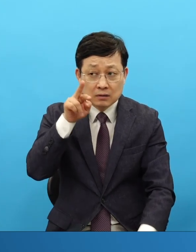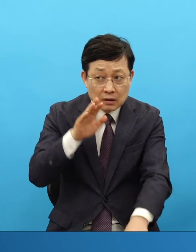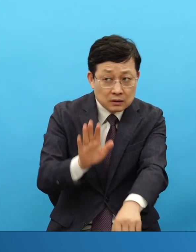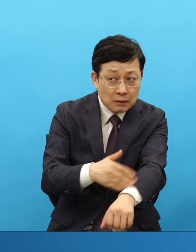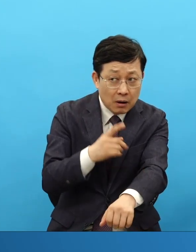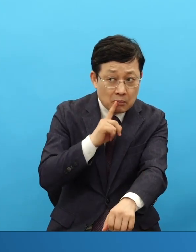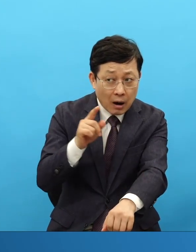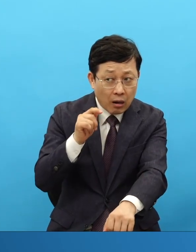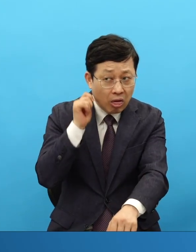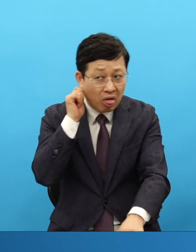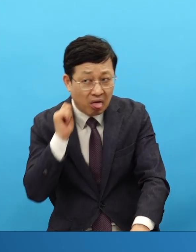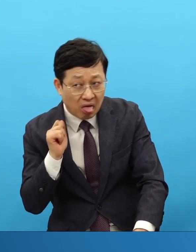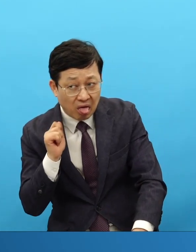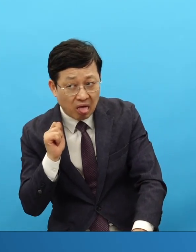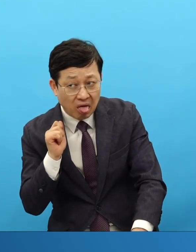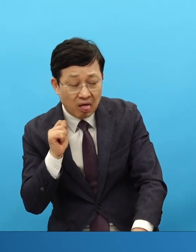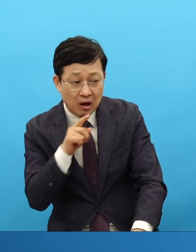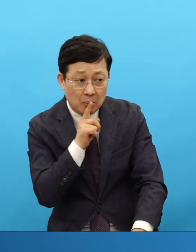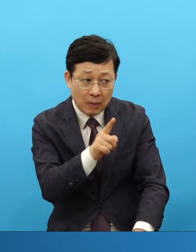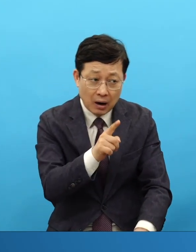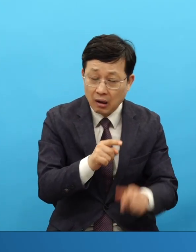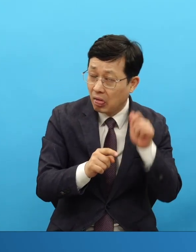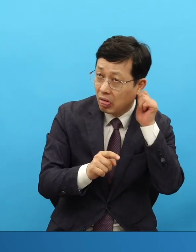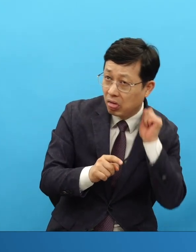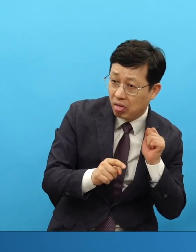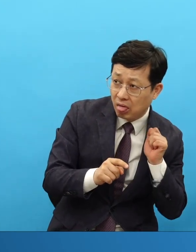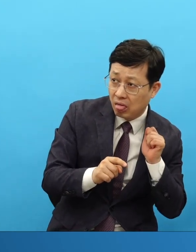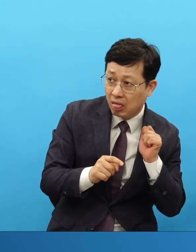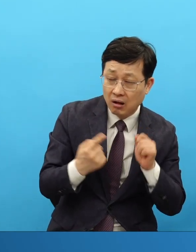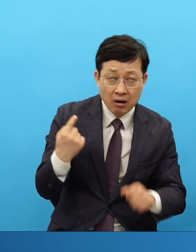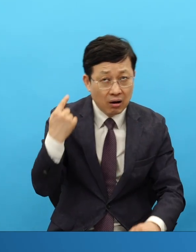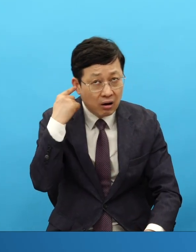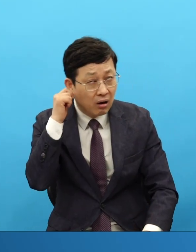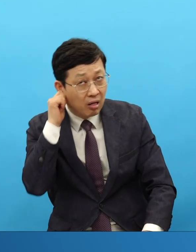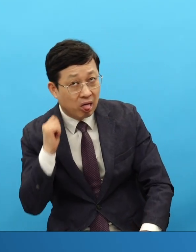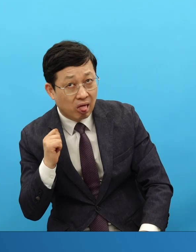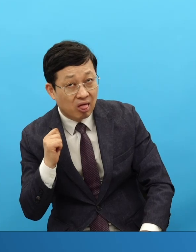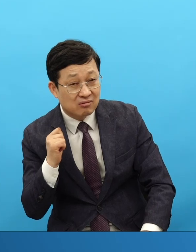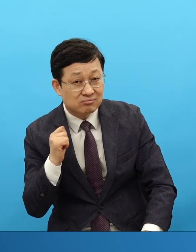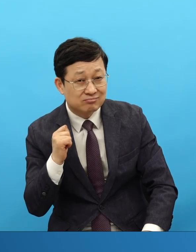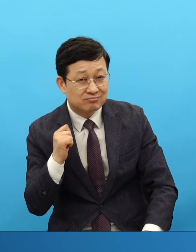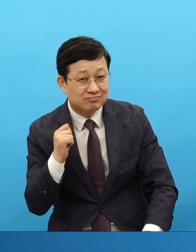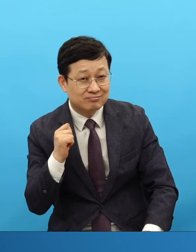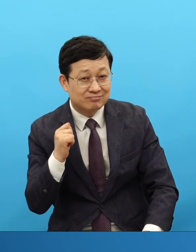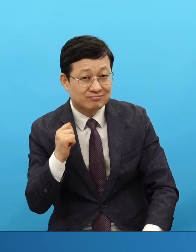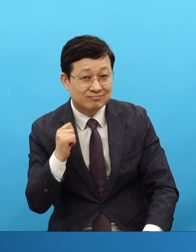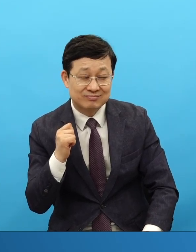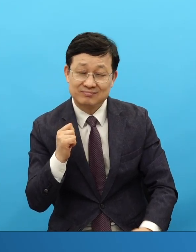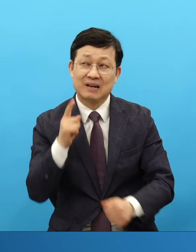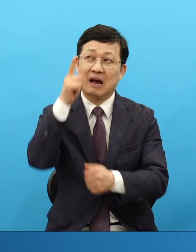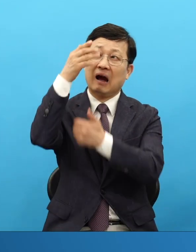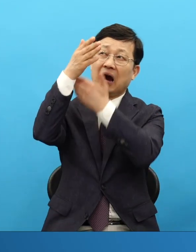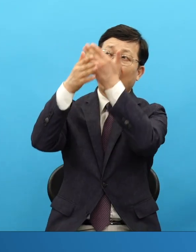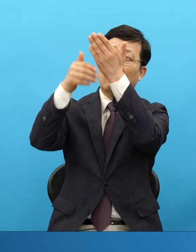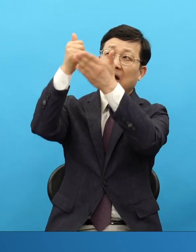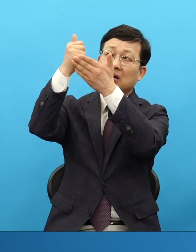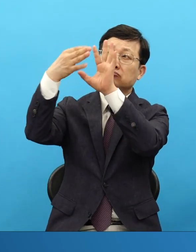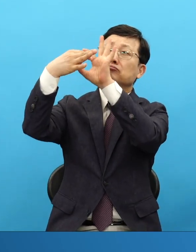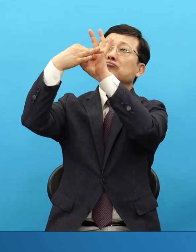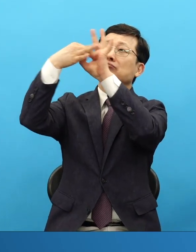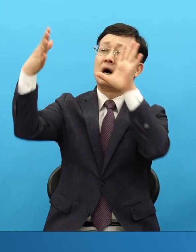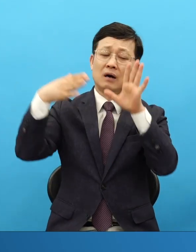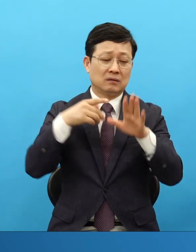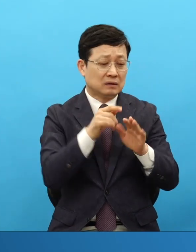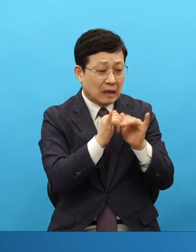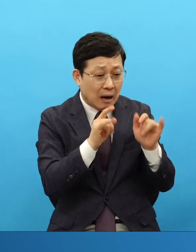They listen to the incorrect 이 words. 소리 듣고 They listen to 저 this 소리 듣고 and that. 전혀 하나님하고 상관없죠. It has nothing to do